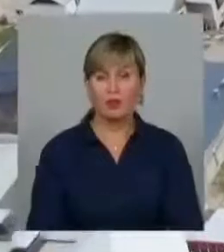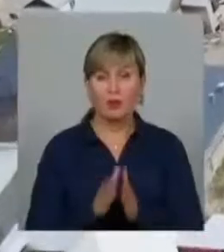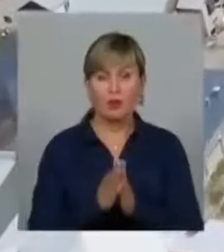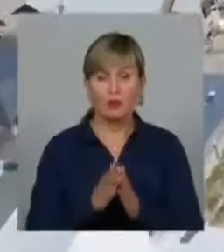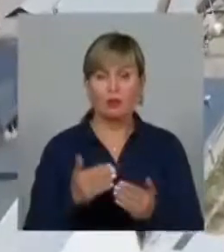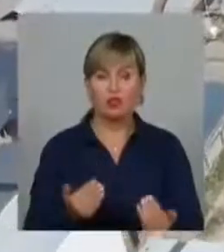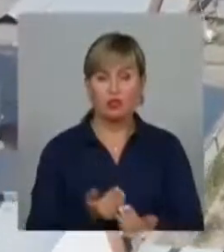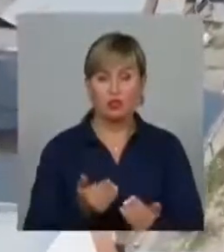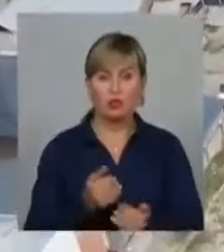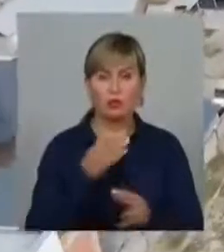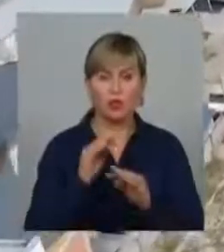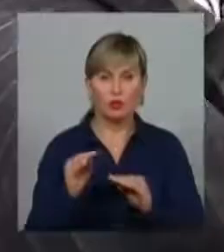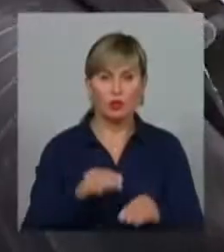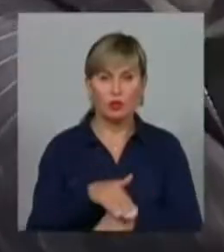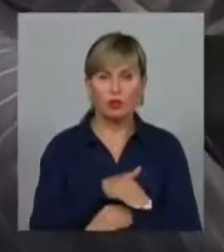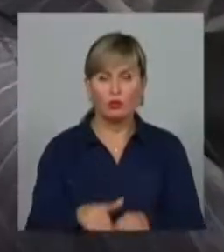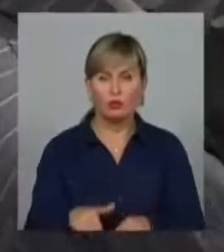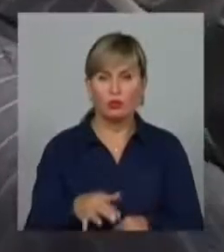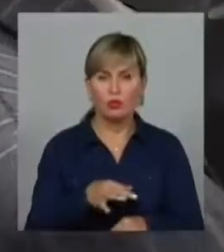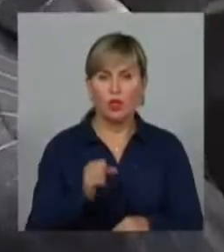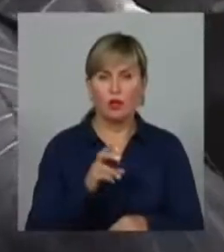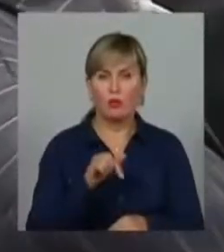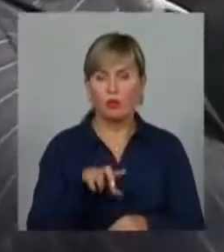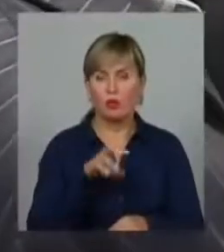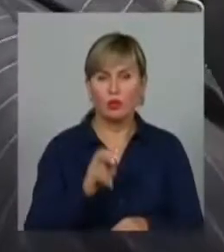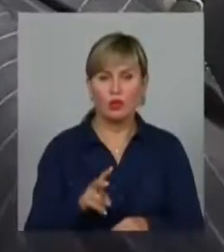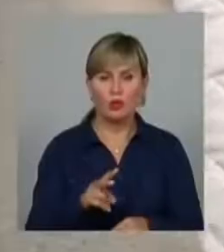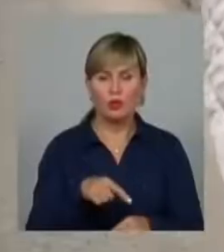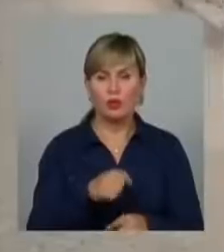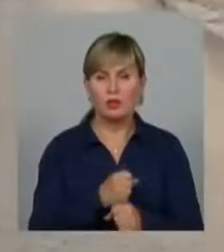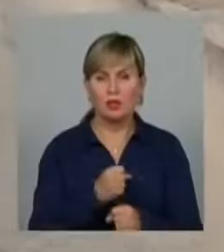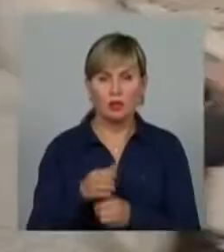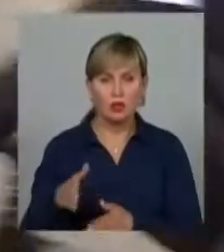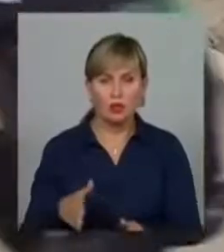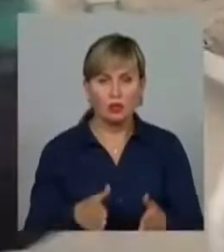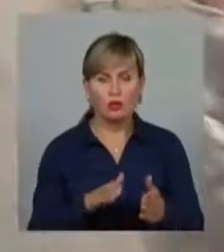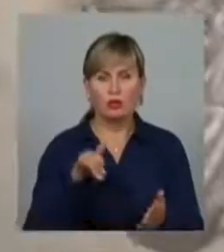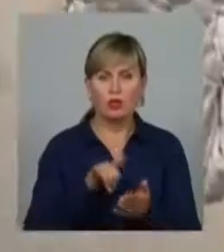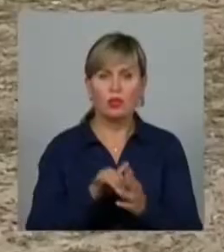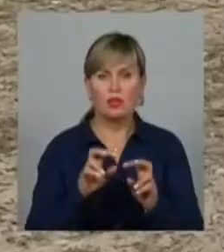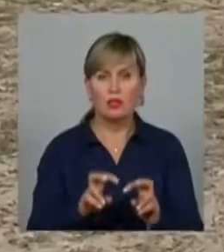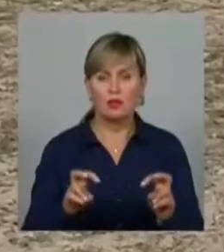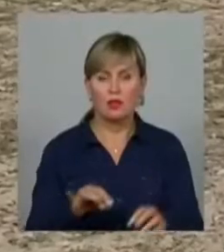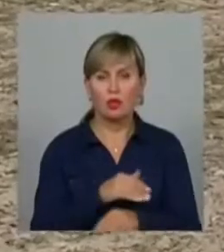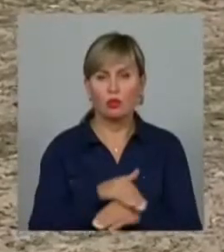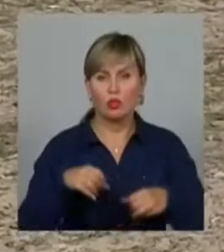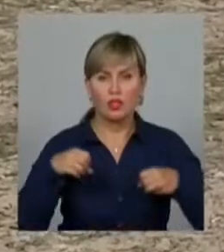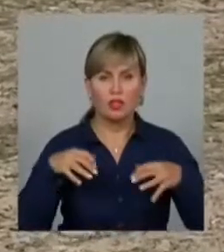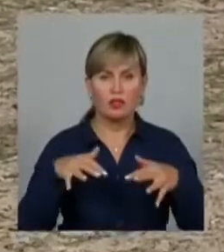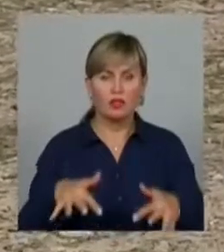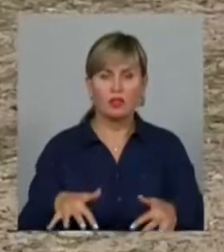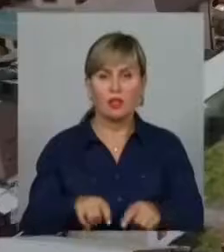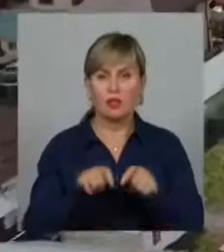благоустроят и улицу в микрорайоне акбулак для комфортных прогулок сделают тротуары установят скамейки и уличное освещение